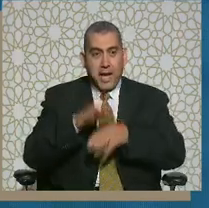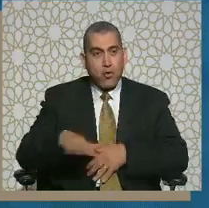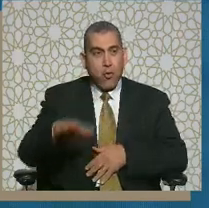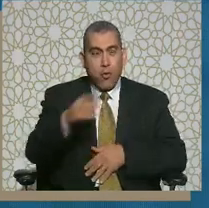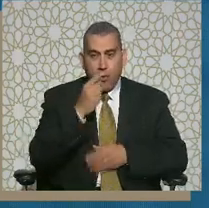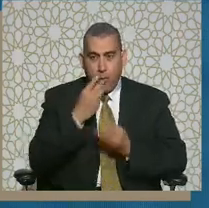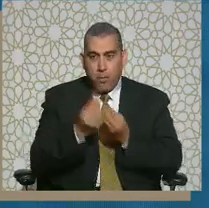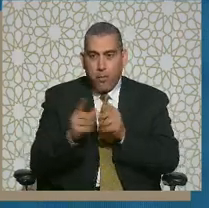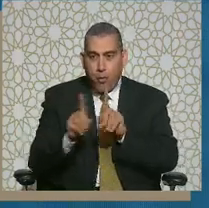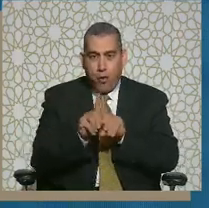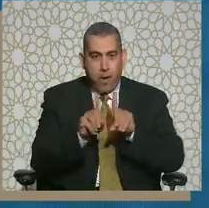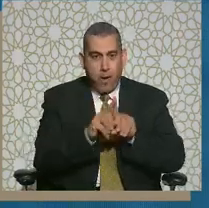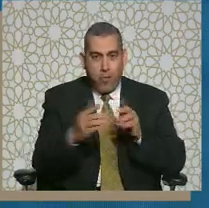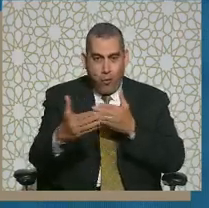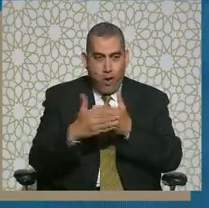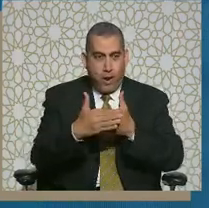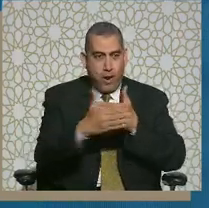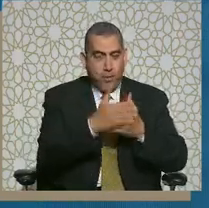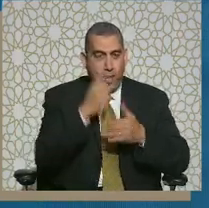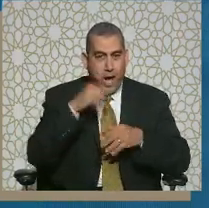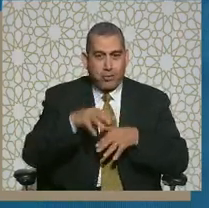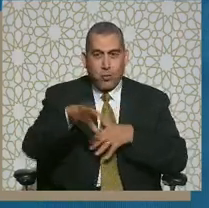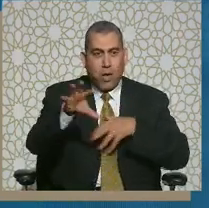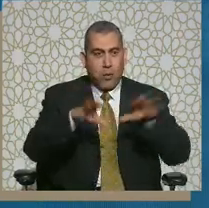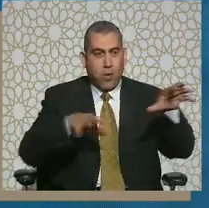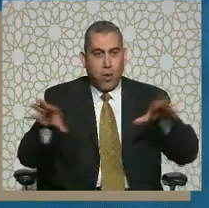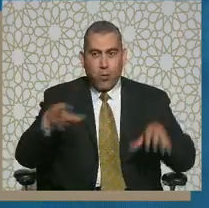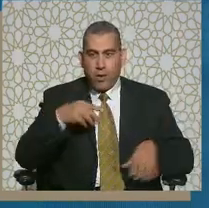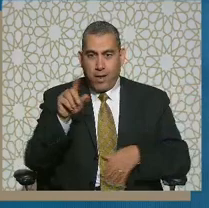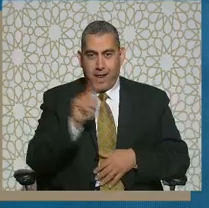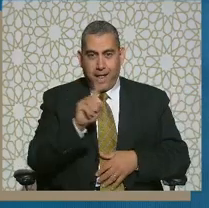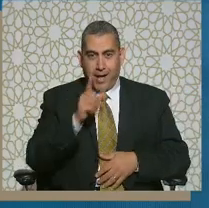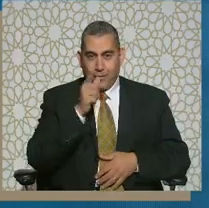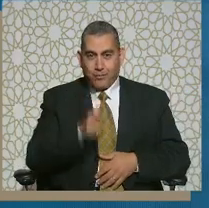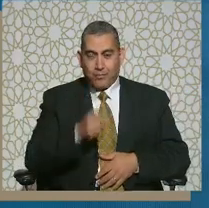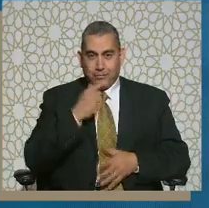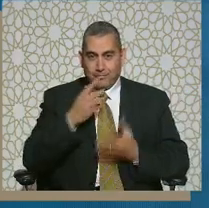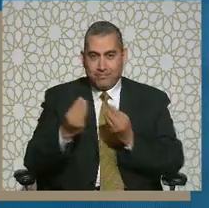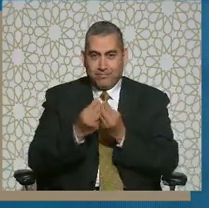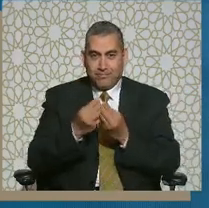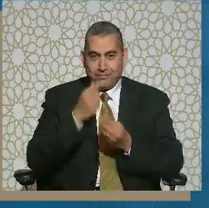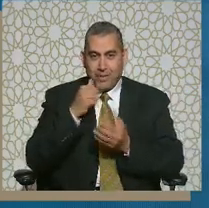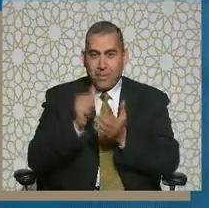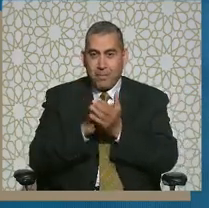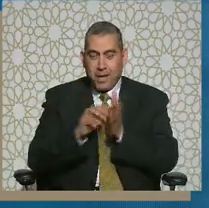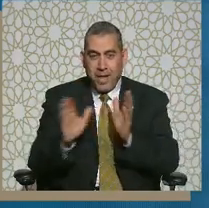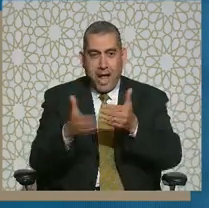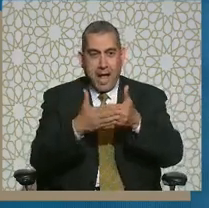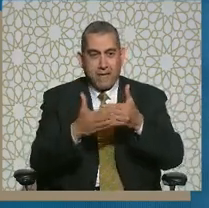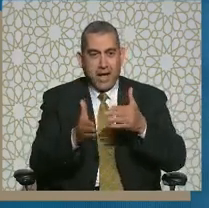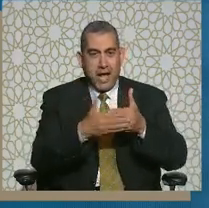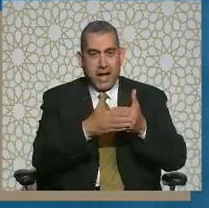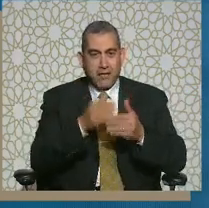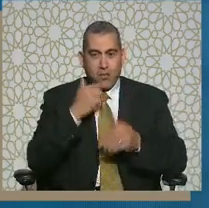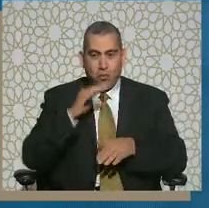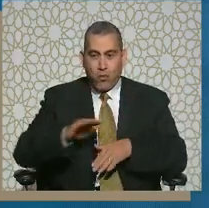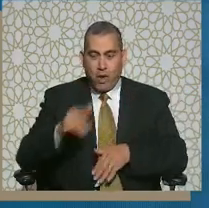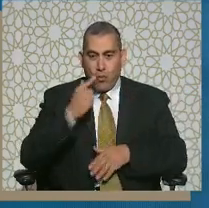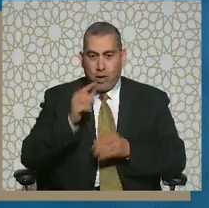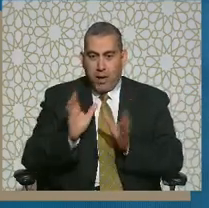بعضها وما يعيشو في جزر منعزل عن بعض قفله الباب اللي بيقفل الولد على